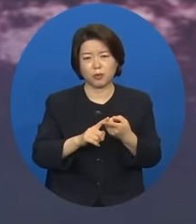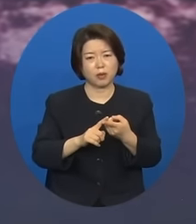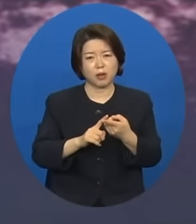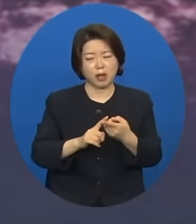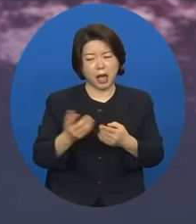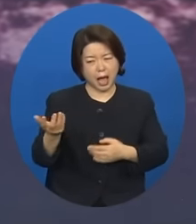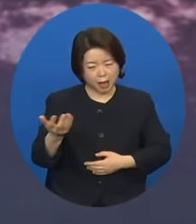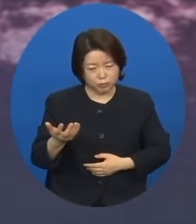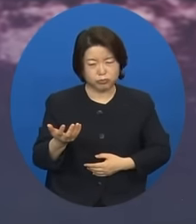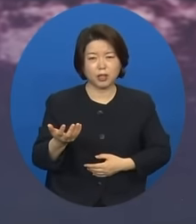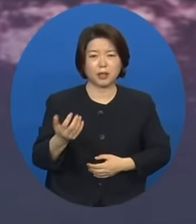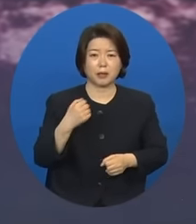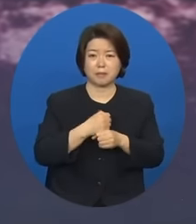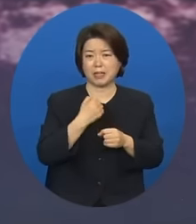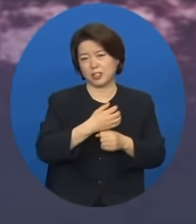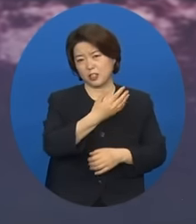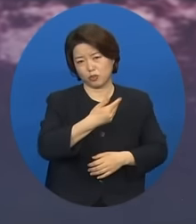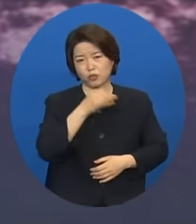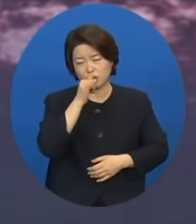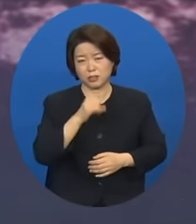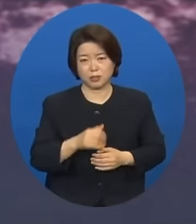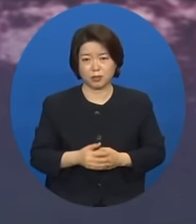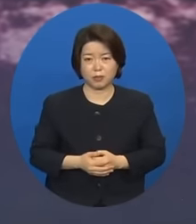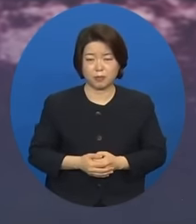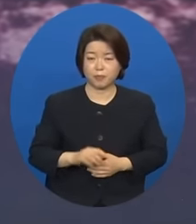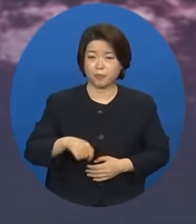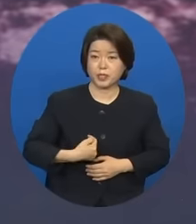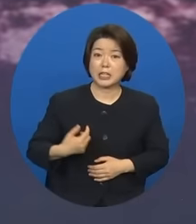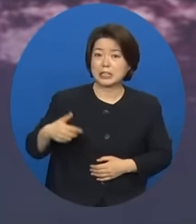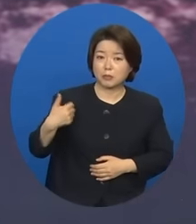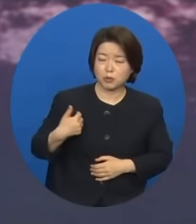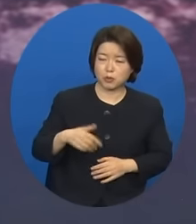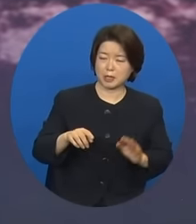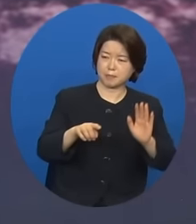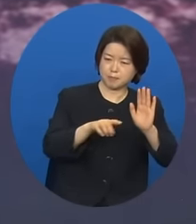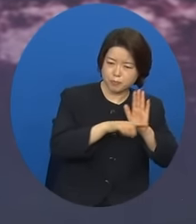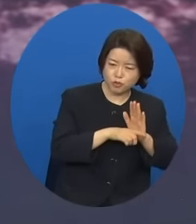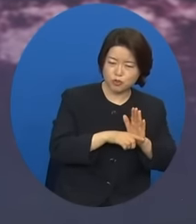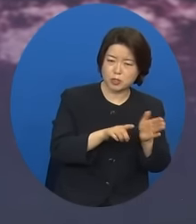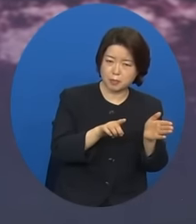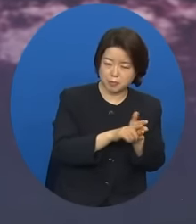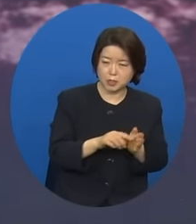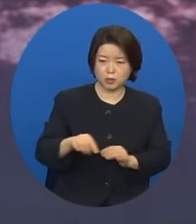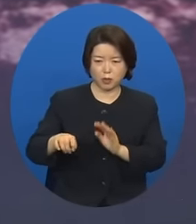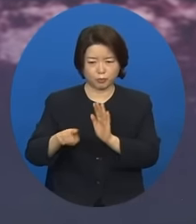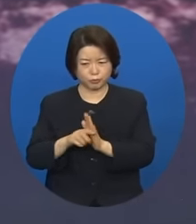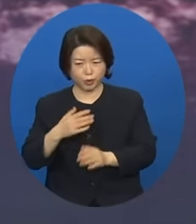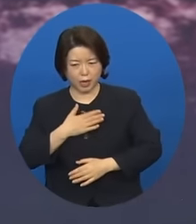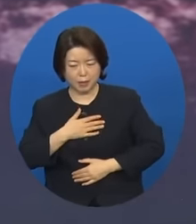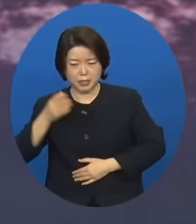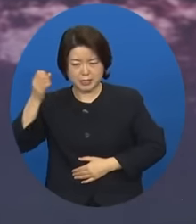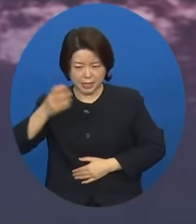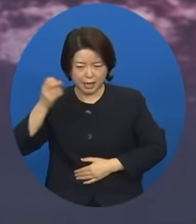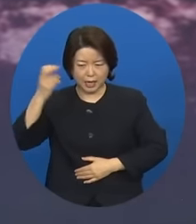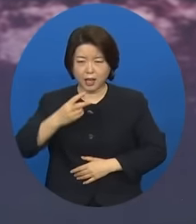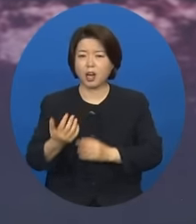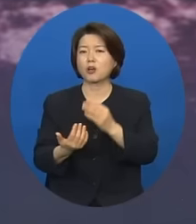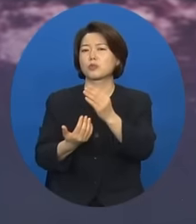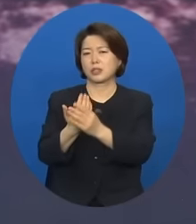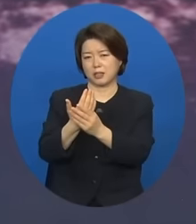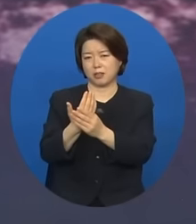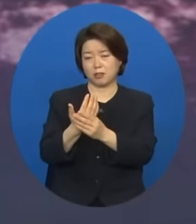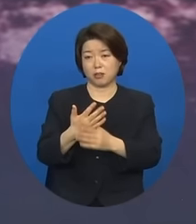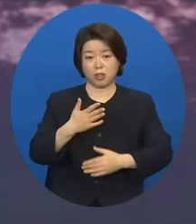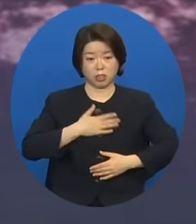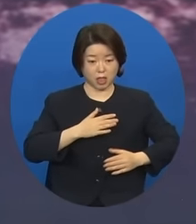만들어요 그러면서 자신도 모르게 부정적인 신념과 부정적인 감정이 자꾸 생겨나요 그래서 이것이 자신에게